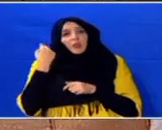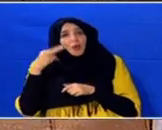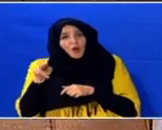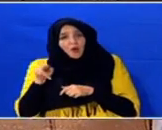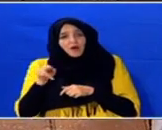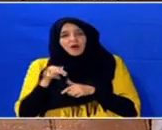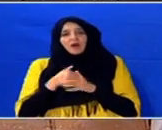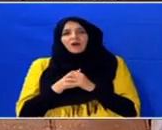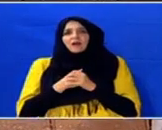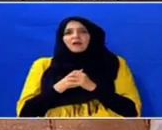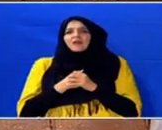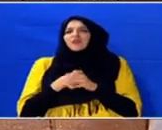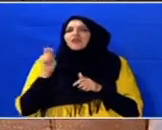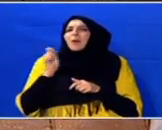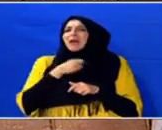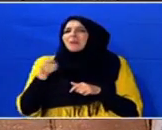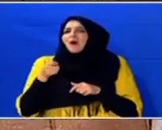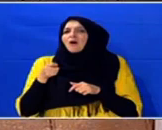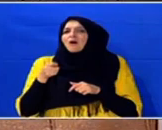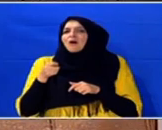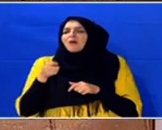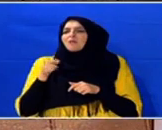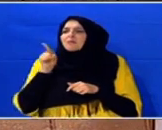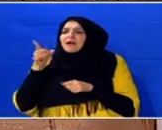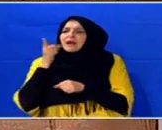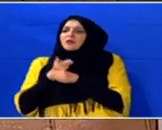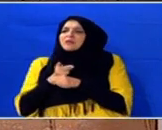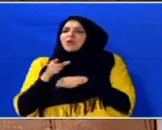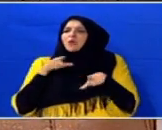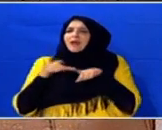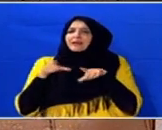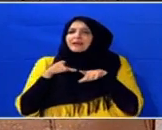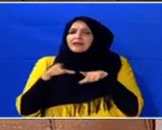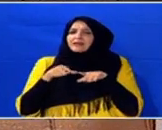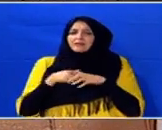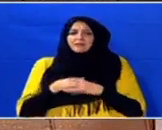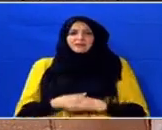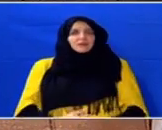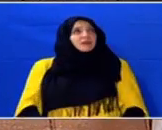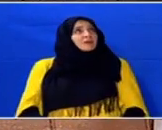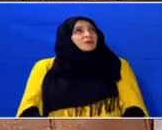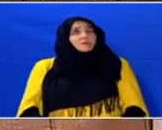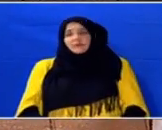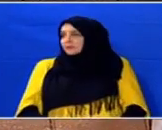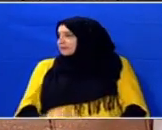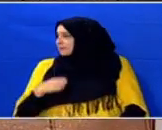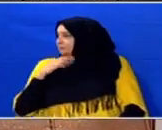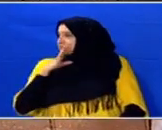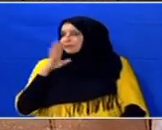ذمته بريئة من بدل الإيجار، إلا إذا قدم دليلا، يعني عقد